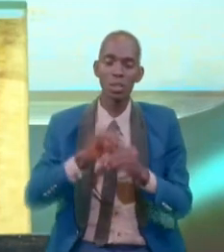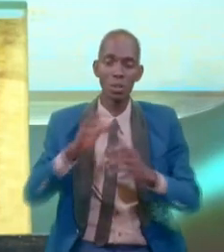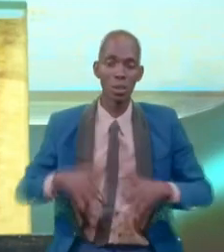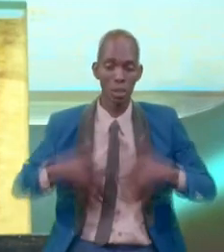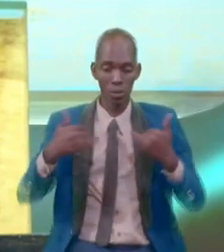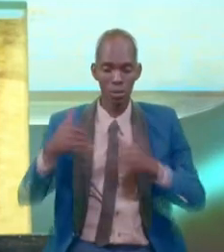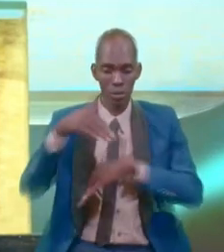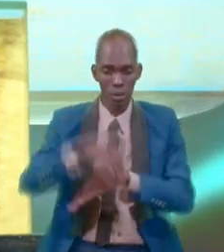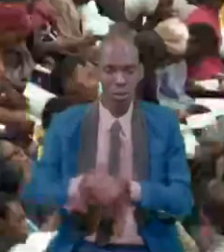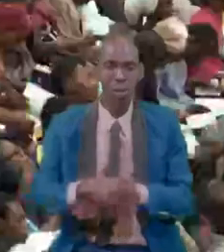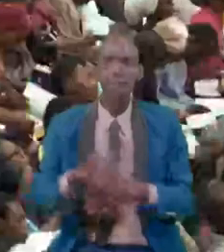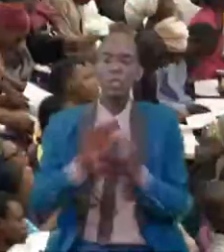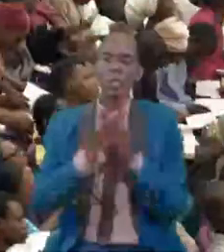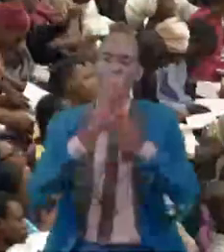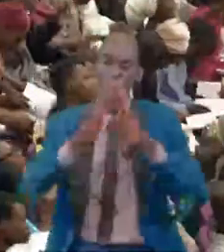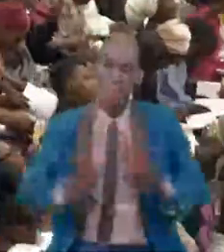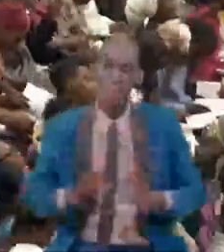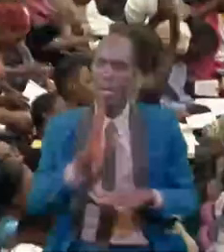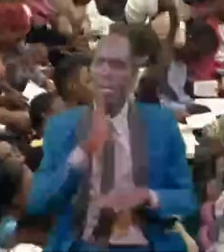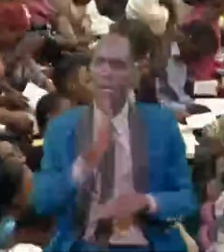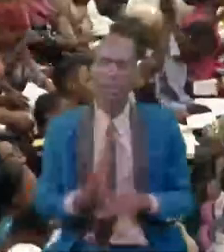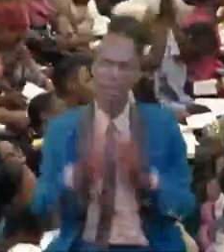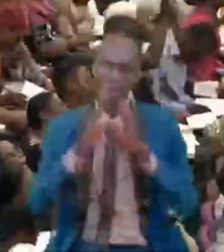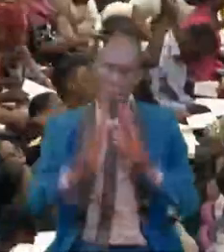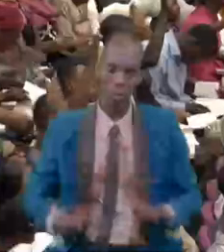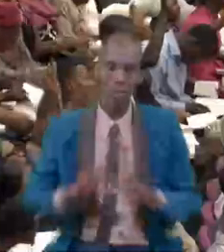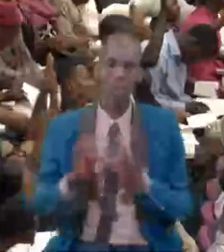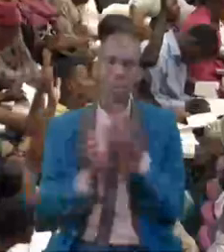soir, la paix à votre âme.